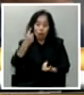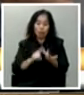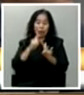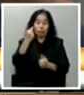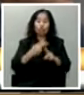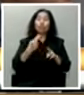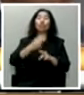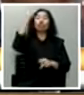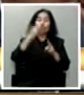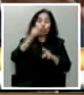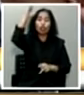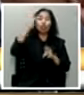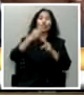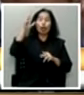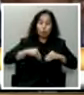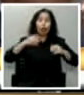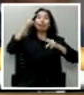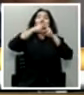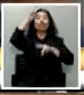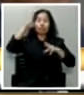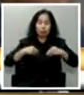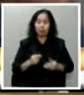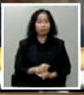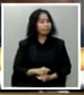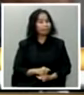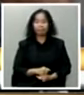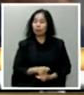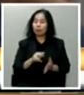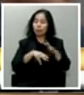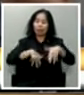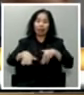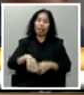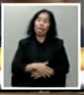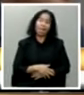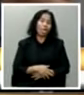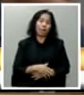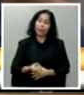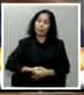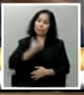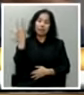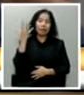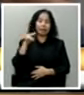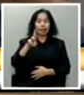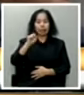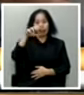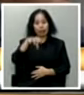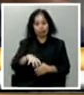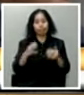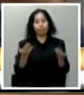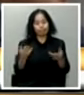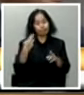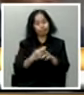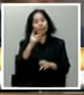ชื่อทุกครั้งเนี่ยผมว่าสภาเราไม่น่าจะเป็นที่นิยมของพี่น้องประชาชน สภาก็เสียหาย